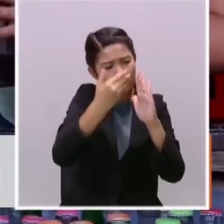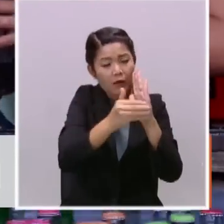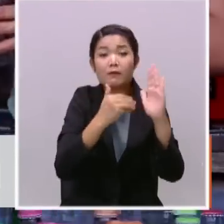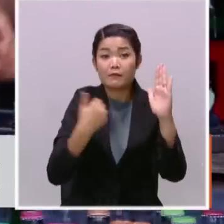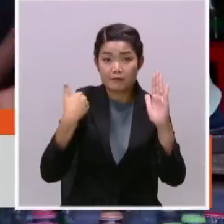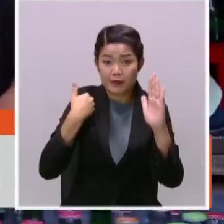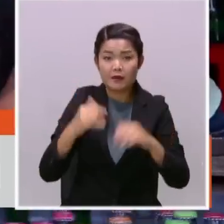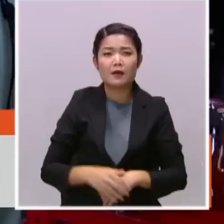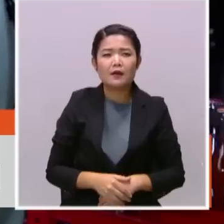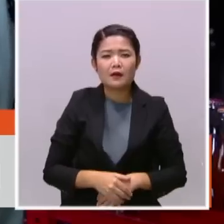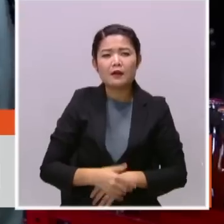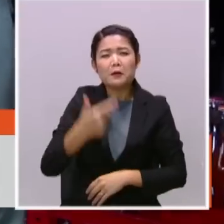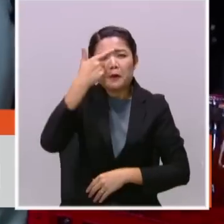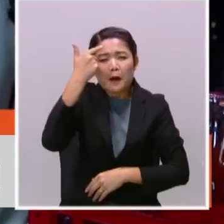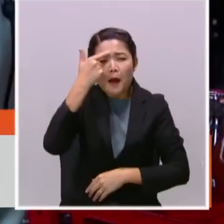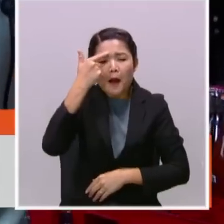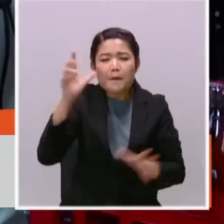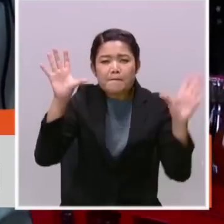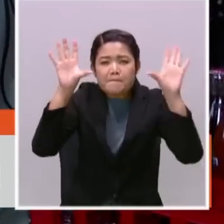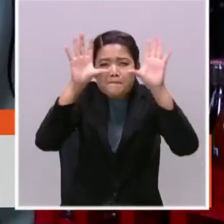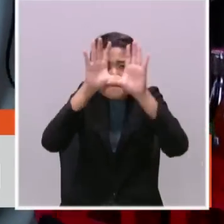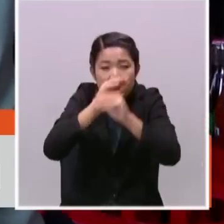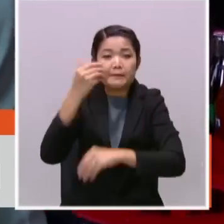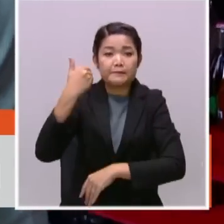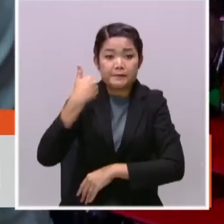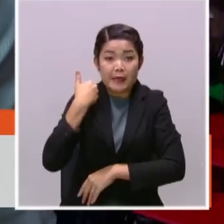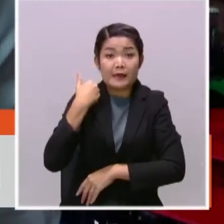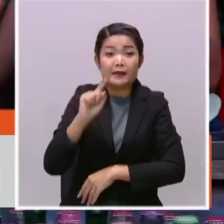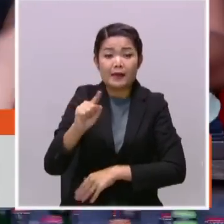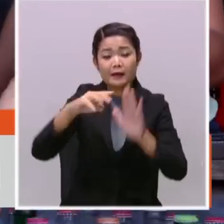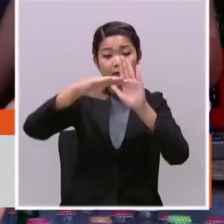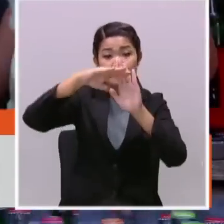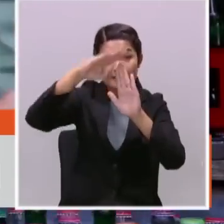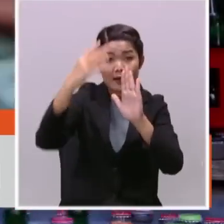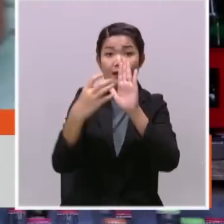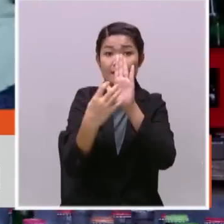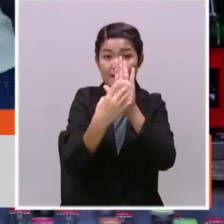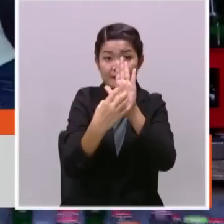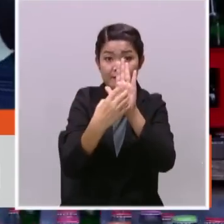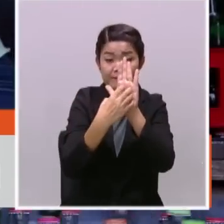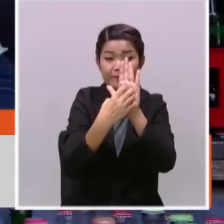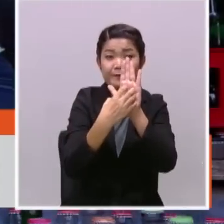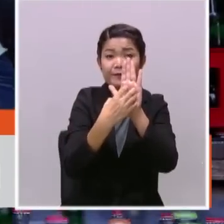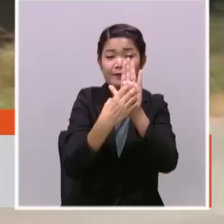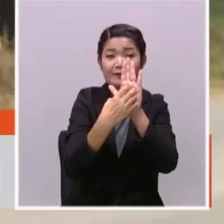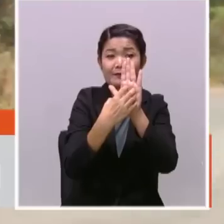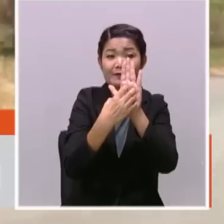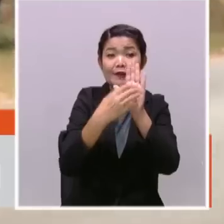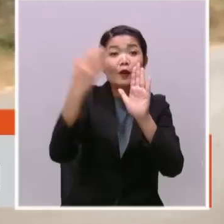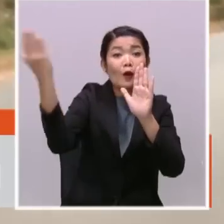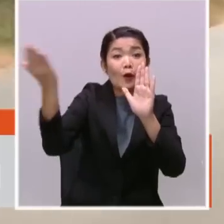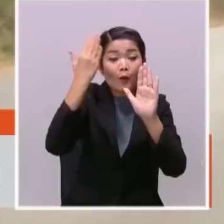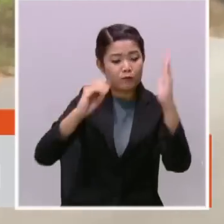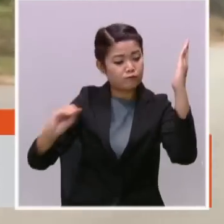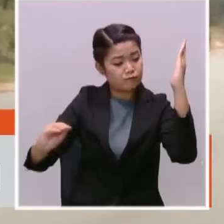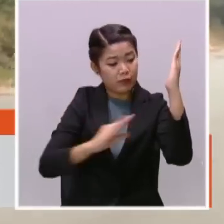กับมีฟ้าหัวใตอนกลางวัน มีอากาศร้อนจัดบางแห่งในประเวนภักเนือและภากลางในถ้าาที่ลมใต